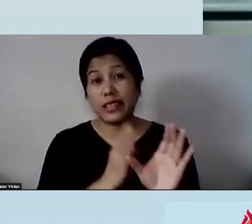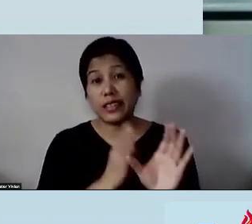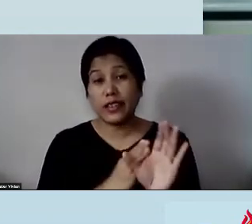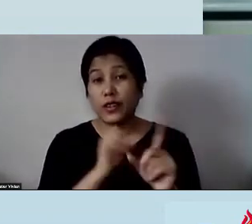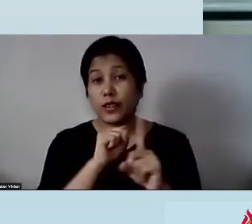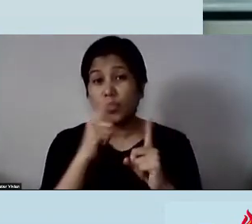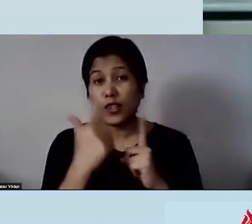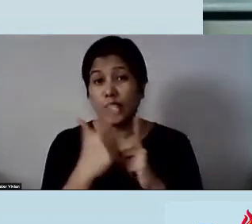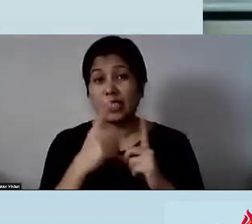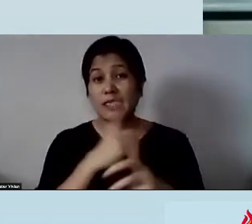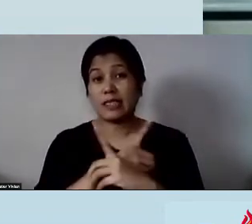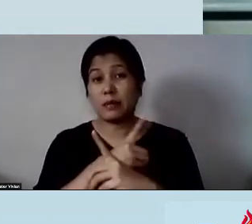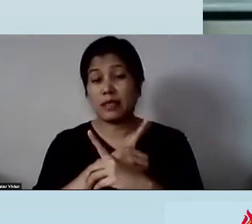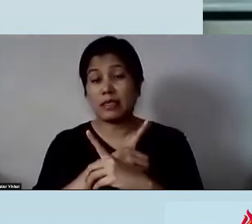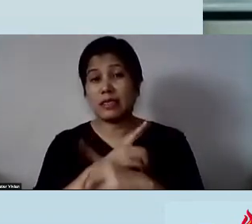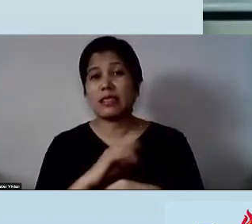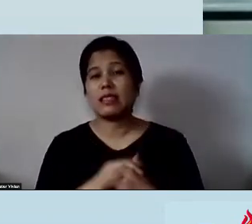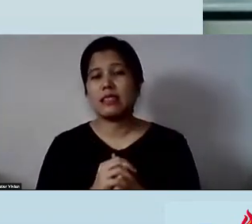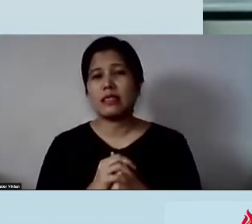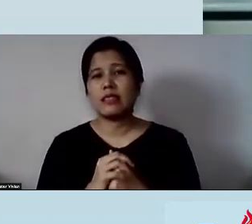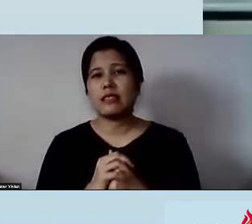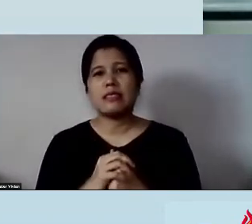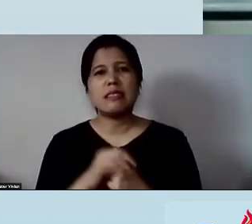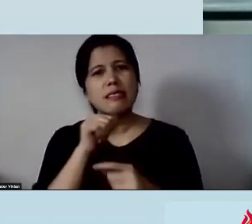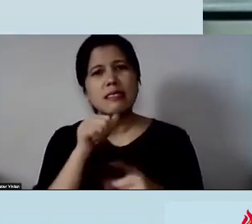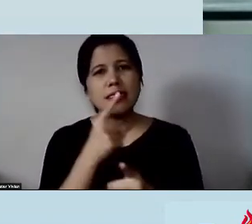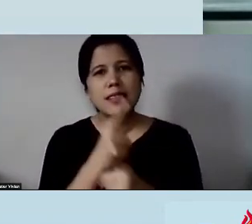disability. It is not tama.